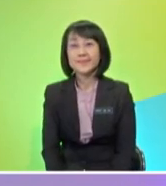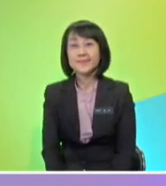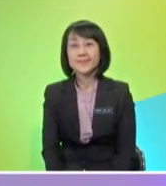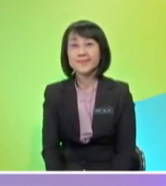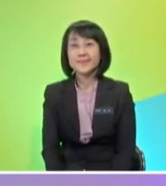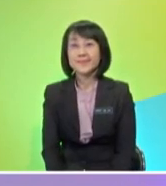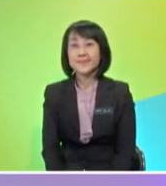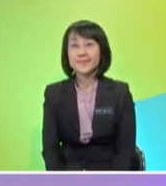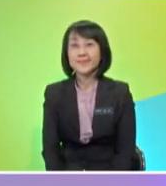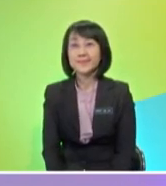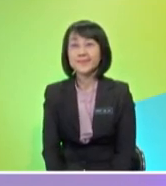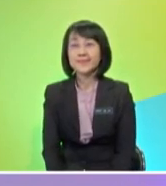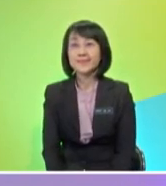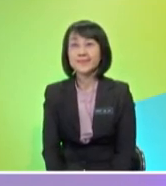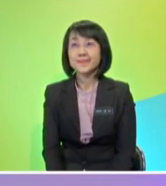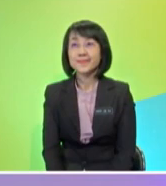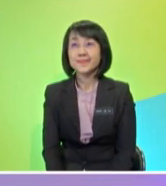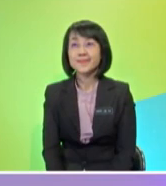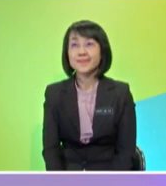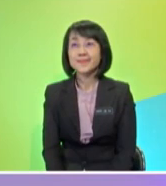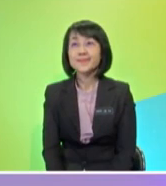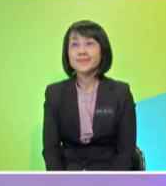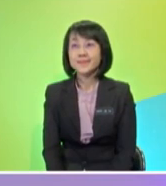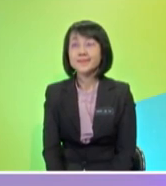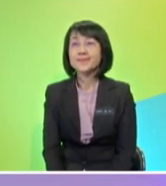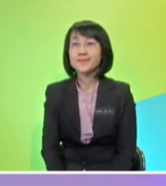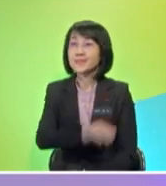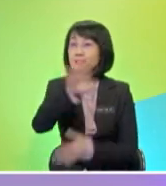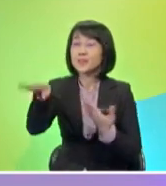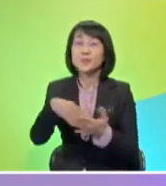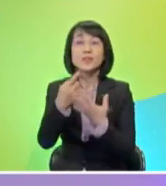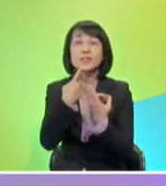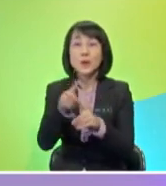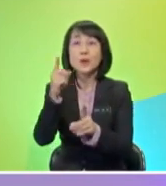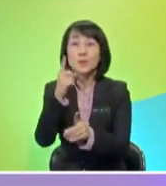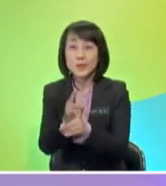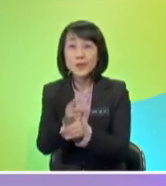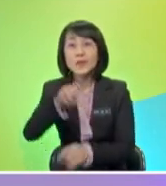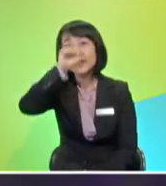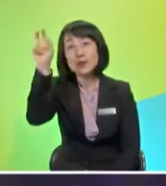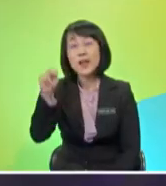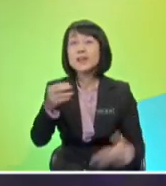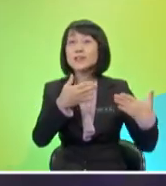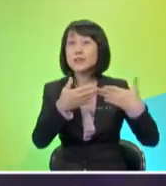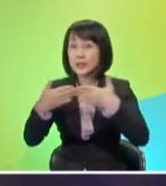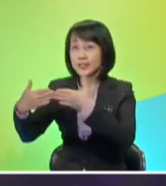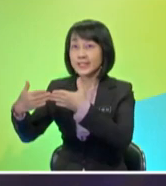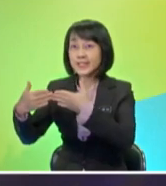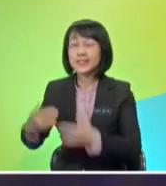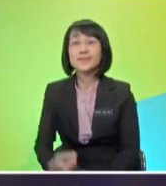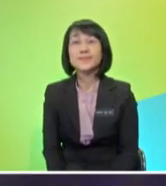1. Sebab mereka bagi jawapan yang betul, cikgu. Ya, betul. Soalan seterusnya. Okey.